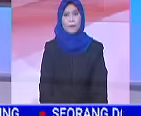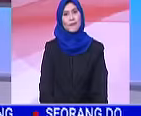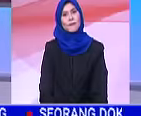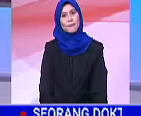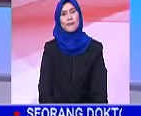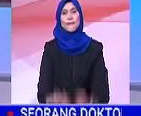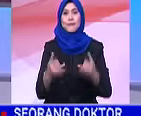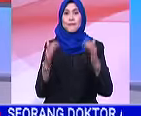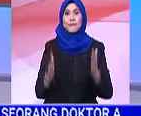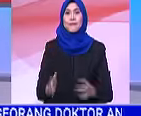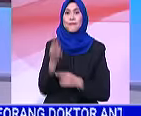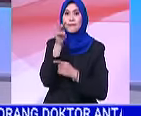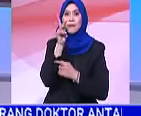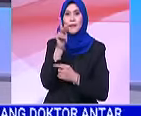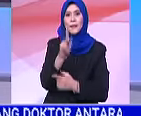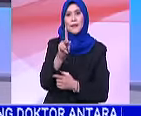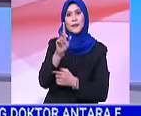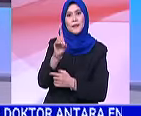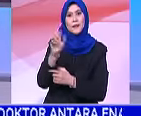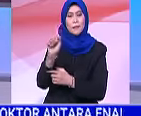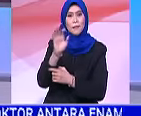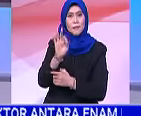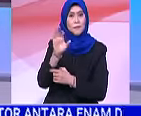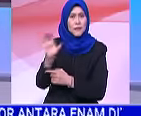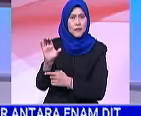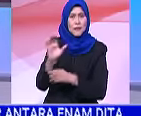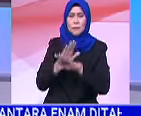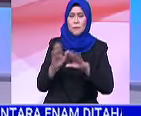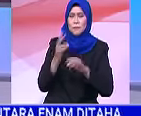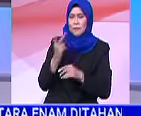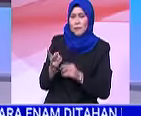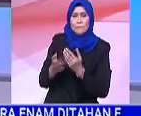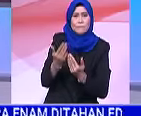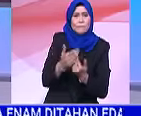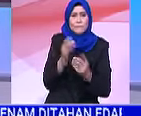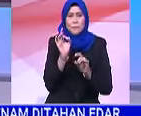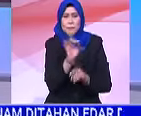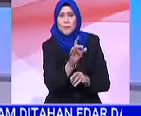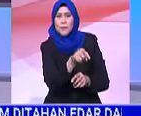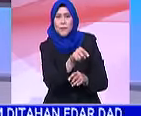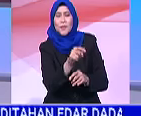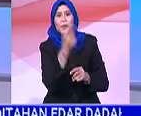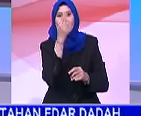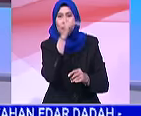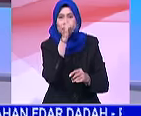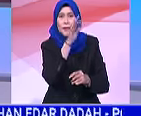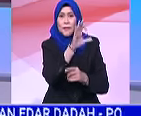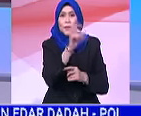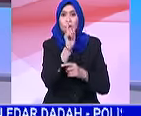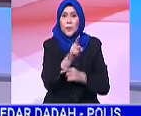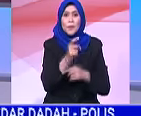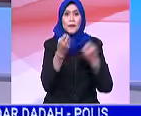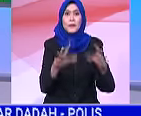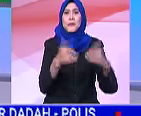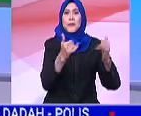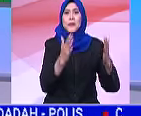Barisan pemain Kedah Darul Aman KDFC diingatkan agar tidak memandang mudah kemampuan Melaka United MUFC walaupun pasukan itu kehilangan